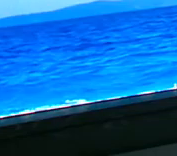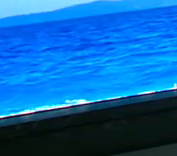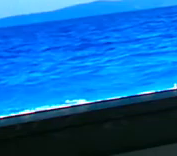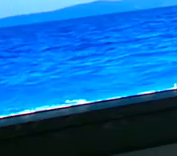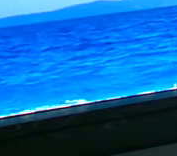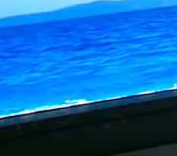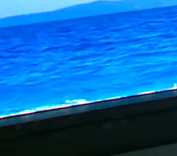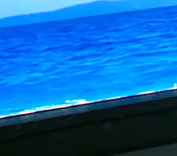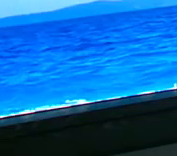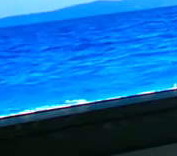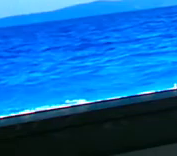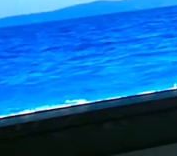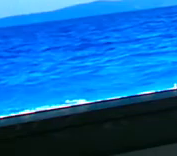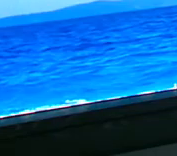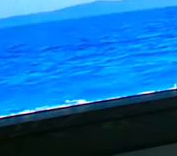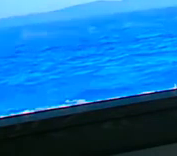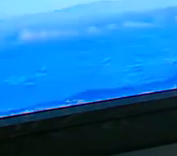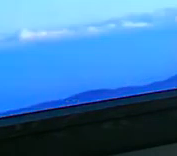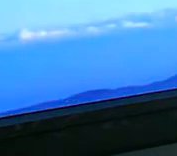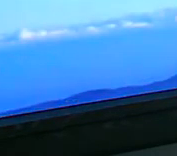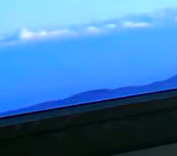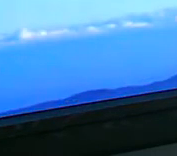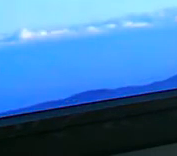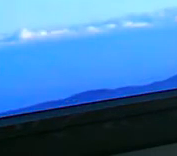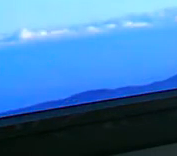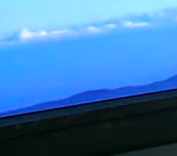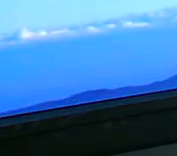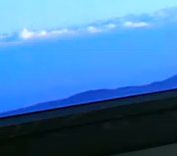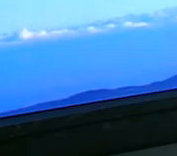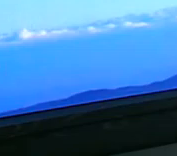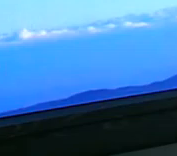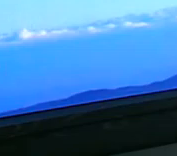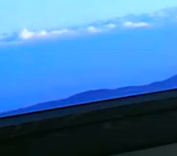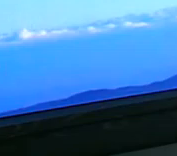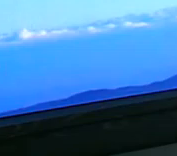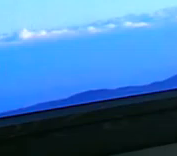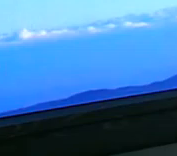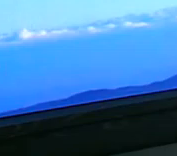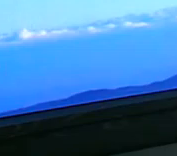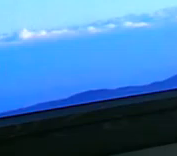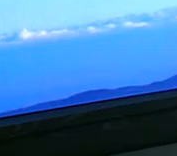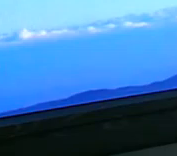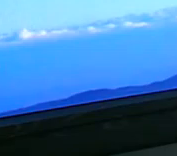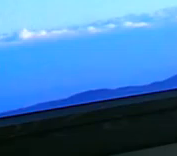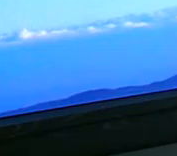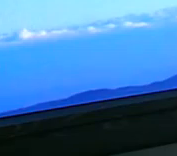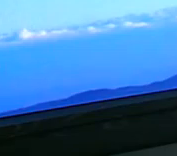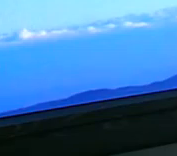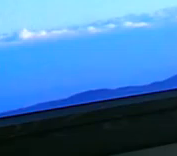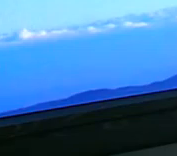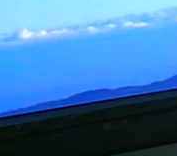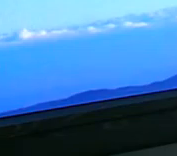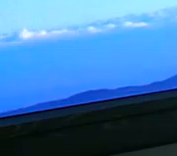הרוחות ובלילה, בין חמישי לשישי, אז הן תהיינה מאוד מאוד חזקות. הנה מה שצפוי לנו מחר, מחר בשעות הבוקר, גשם